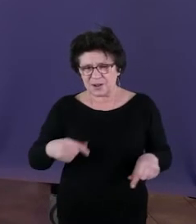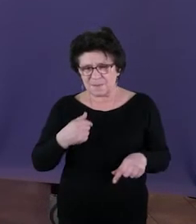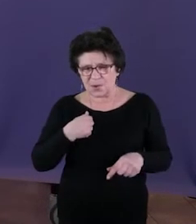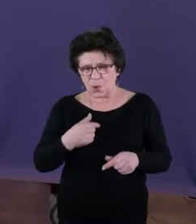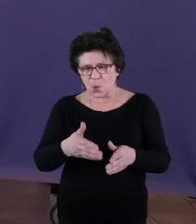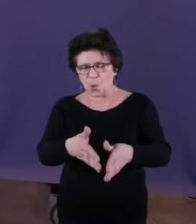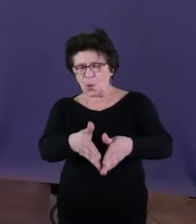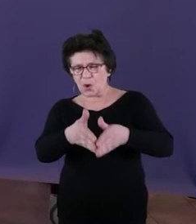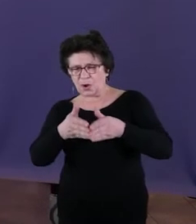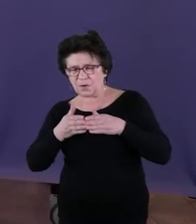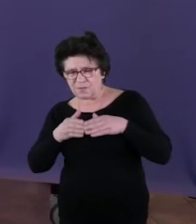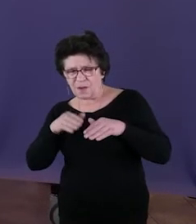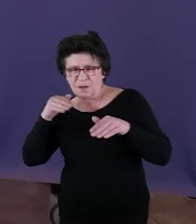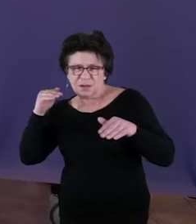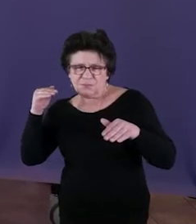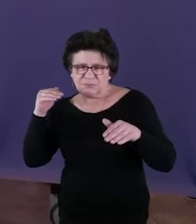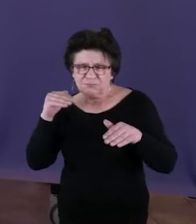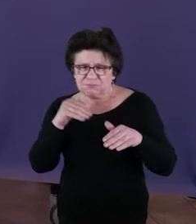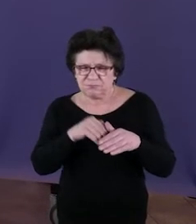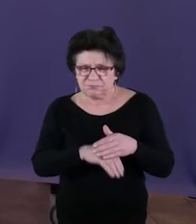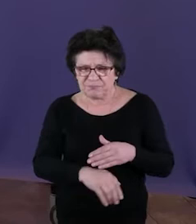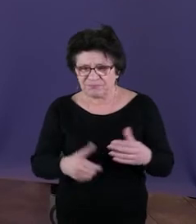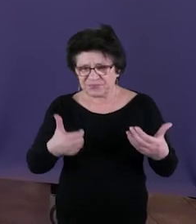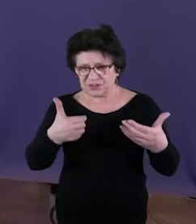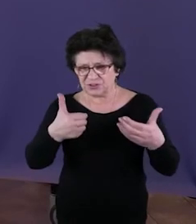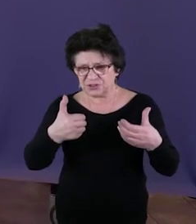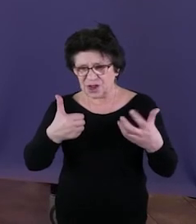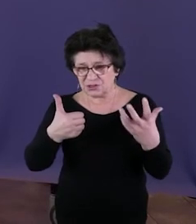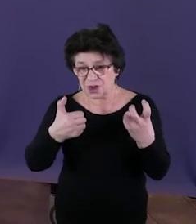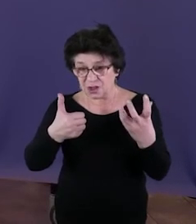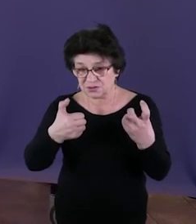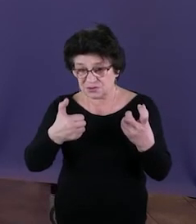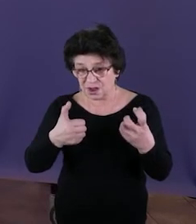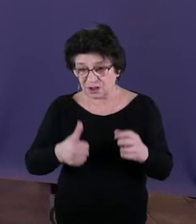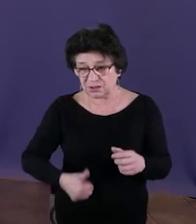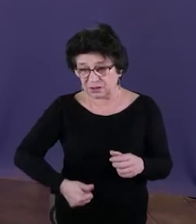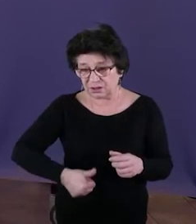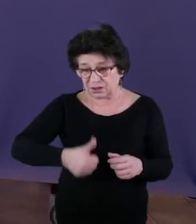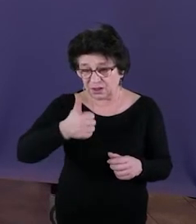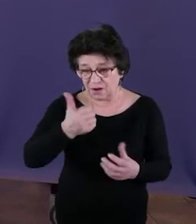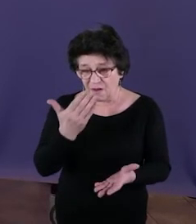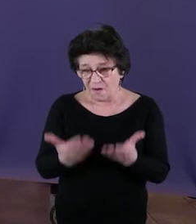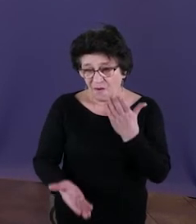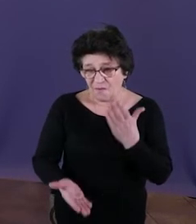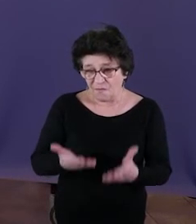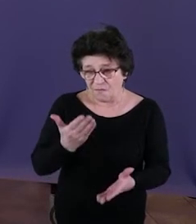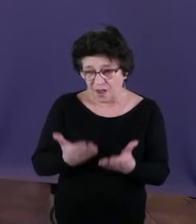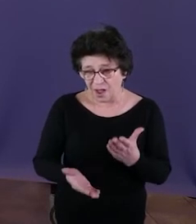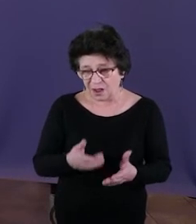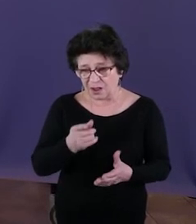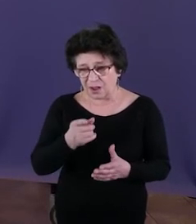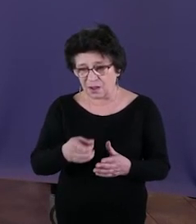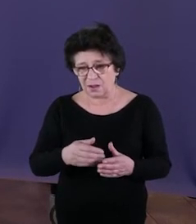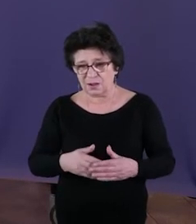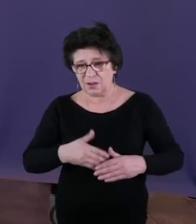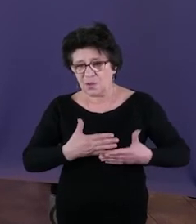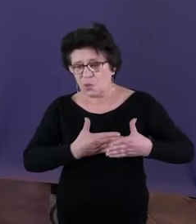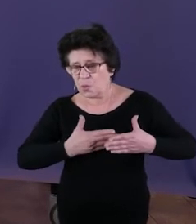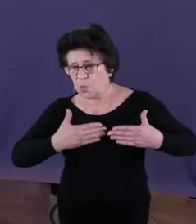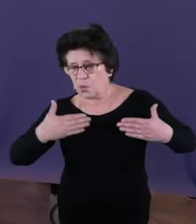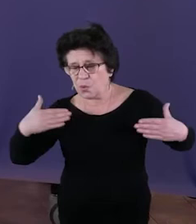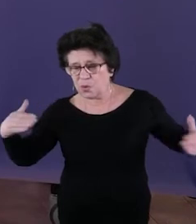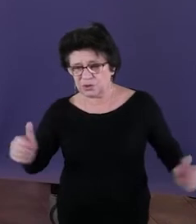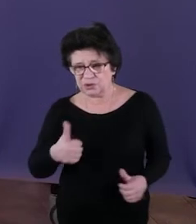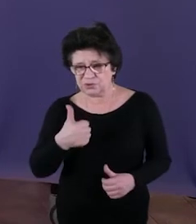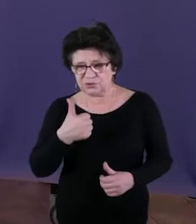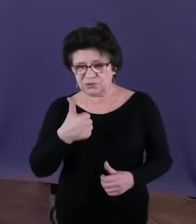6 prawie ważący 600 kg mieszczących się w walcu o długości 6 m